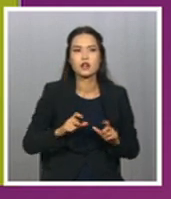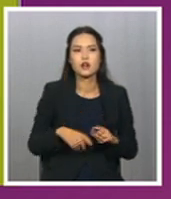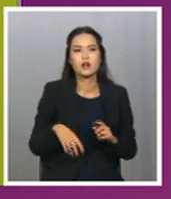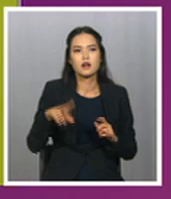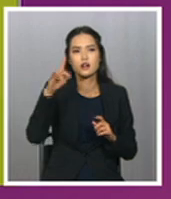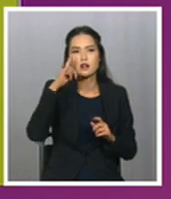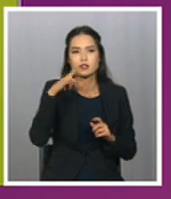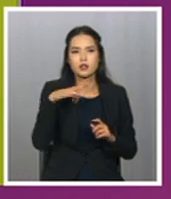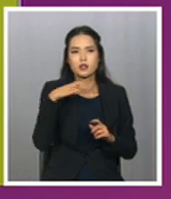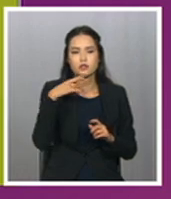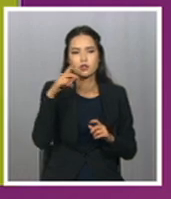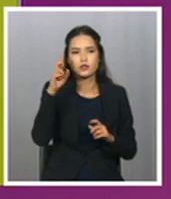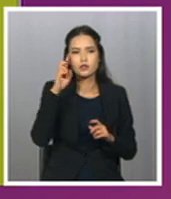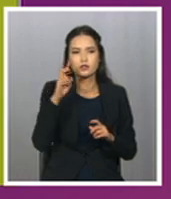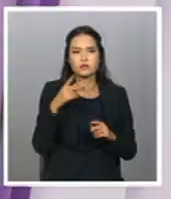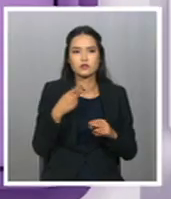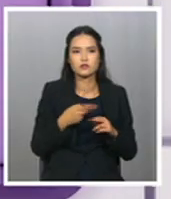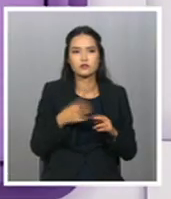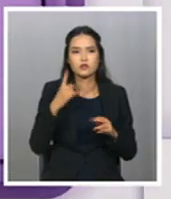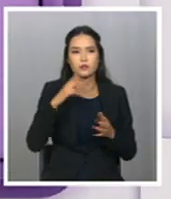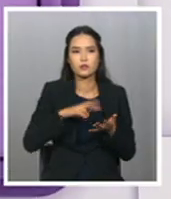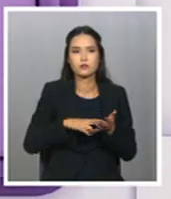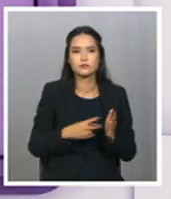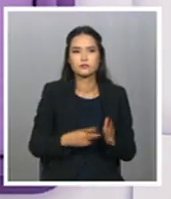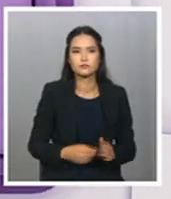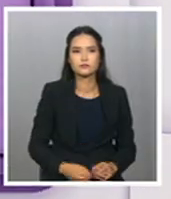ұлттық бірлігі ойы қамтылған.